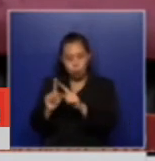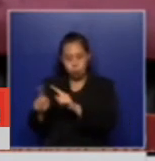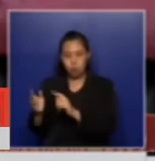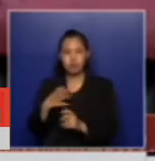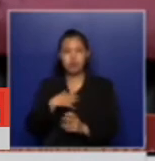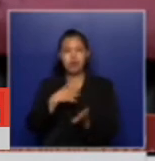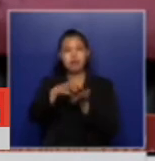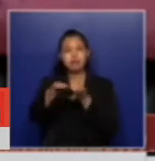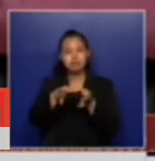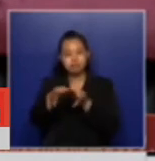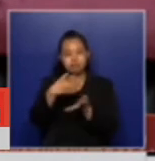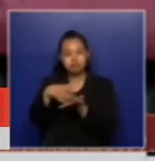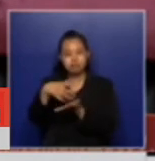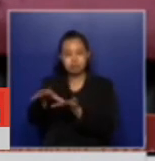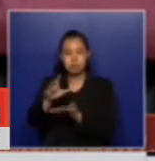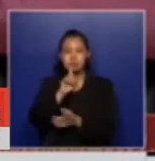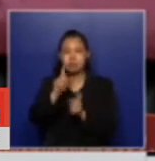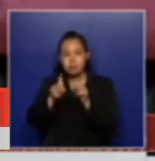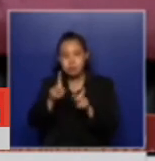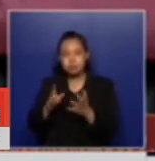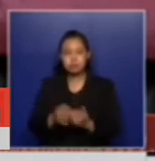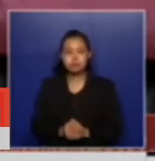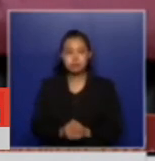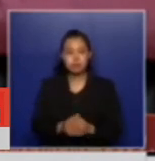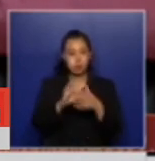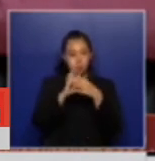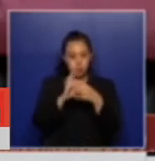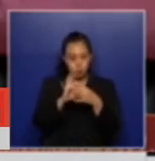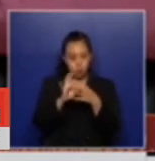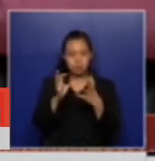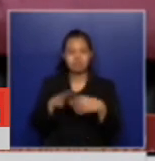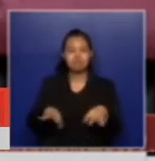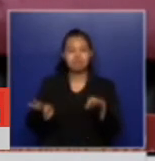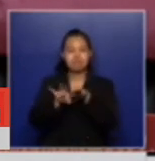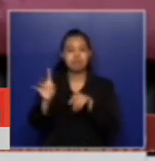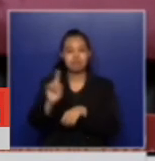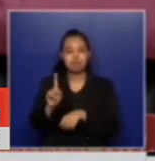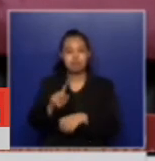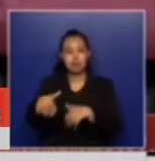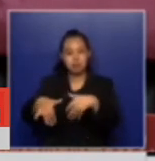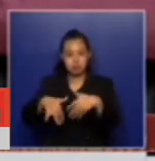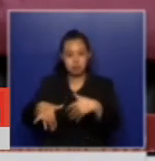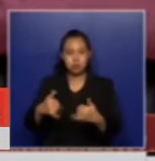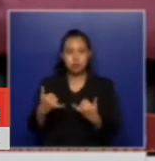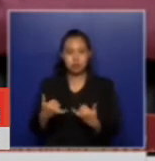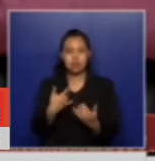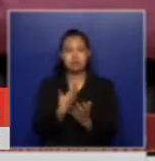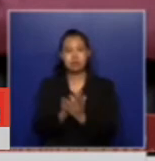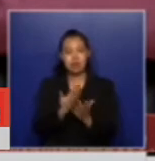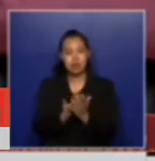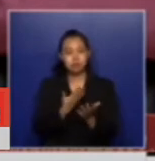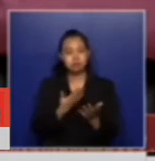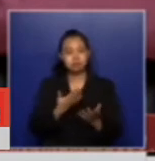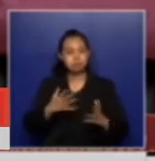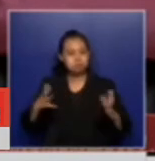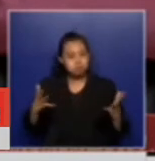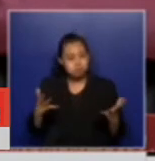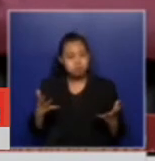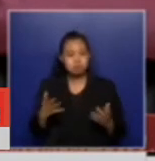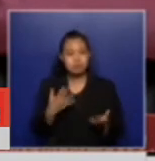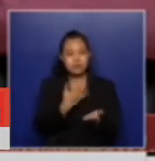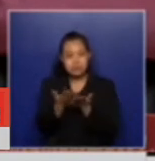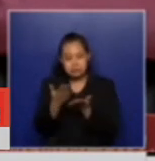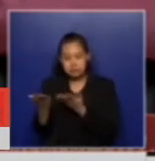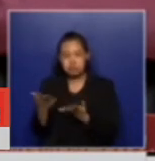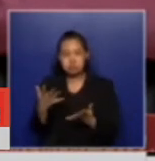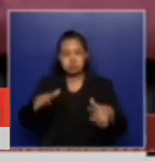ประธานนะครับสิ่งที่น่าเป็นห่วงที่สุดขนาดนี้คือพี่น้องประชาชนขาดกำลังซื้อครับประชาชนไม่มีราย